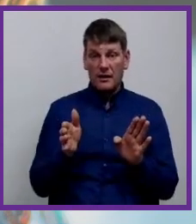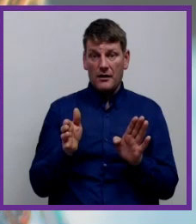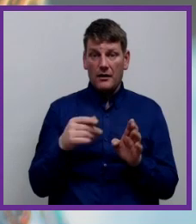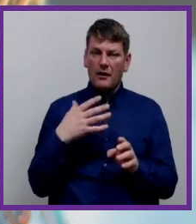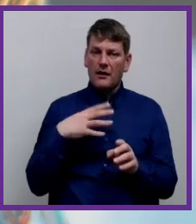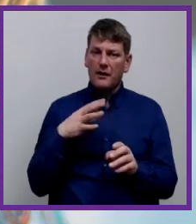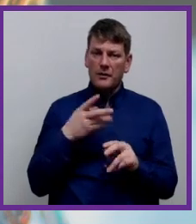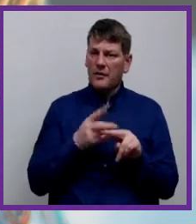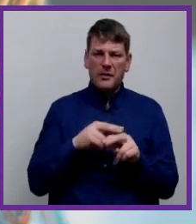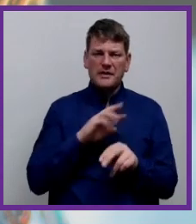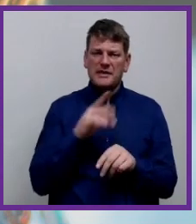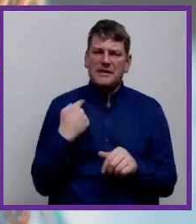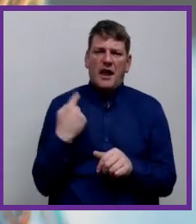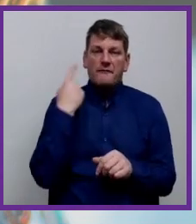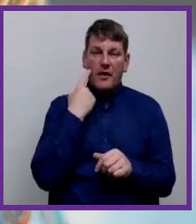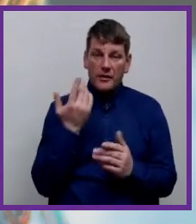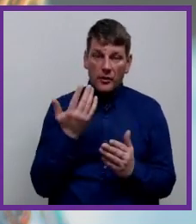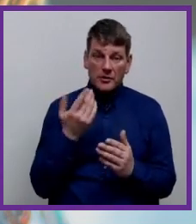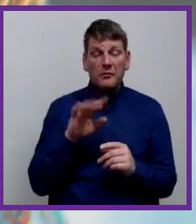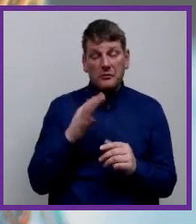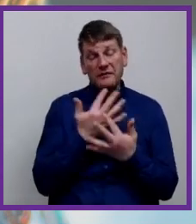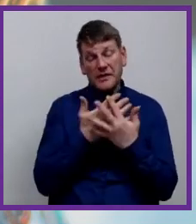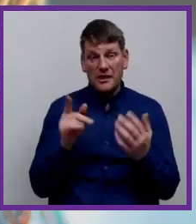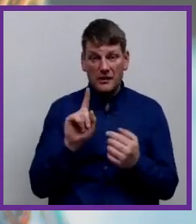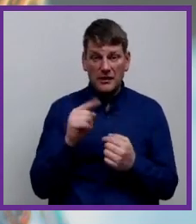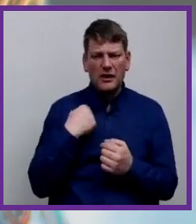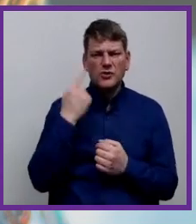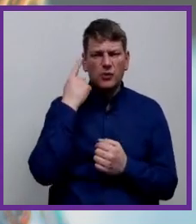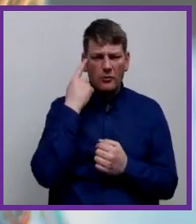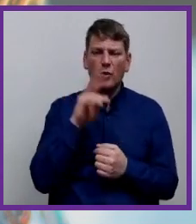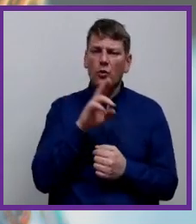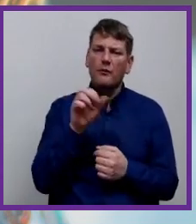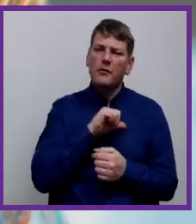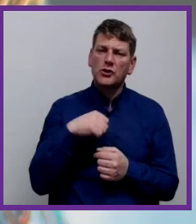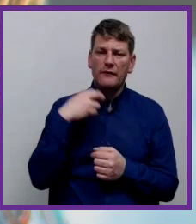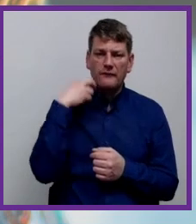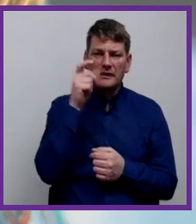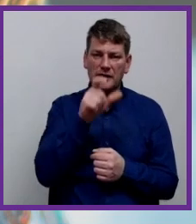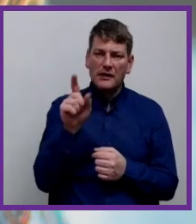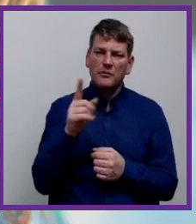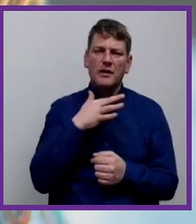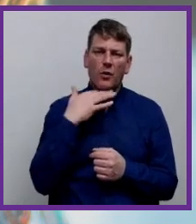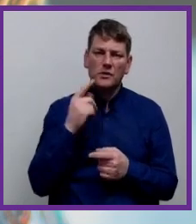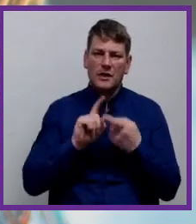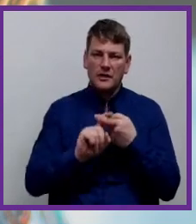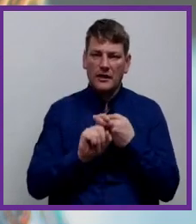tāpēc es tā kā baigi neapvainojos, bet visādi ir, jā. Bet es domāju, ka no pašiem vecākiem ļoti daudz atkarīgi.